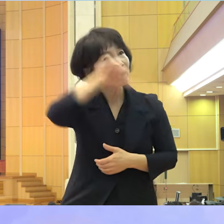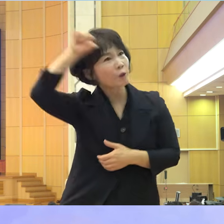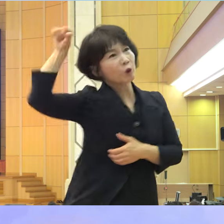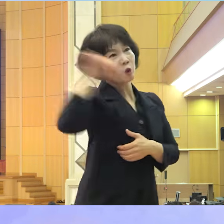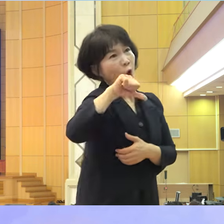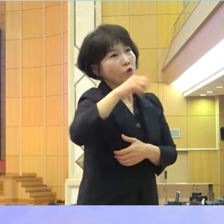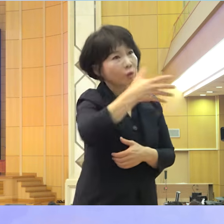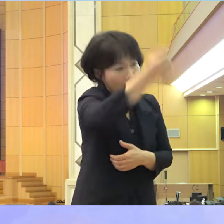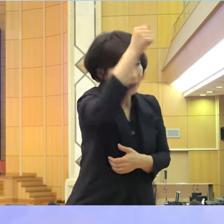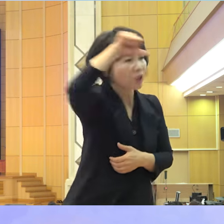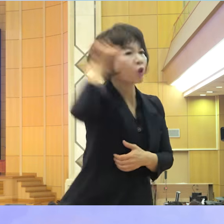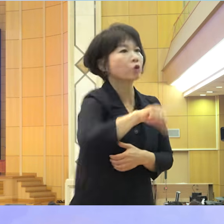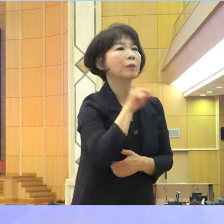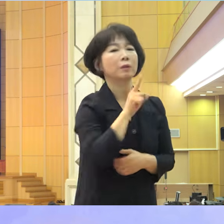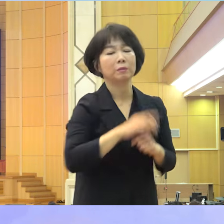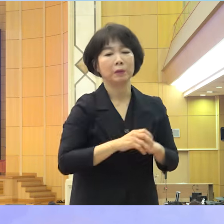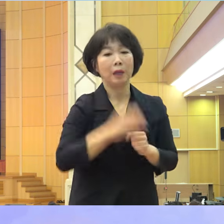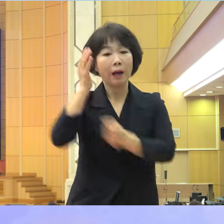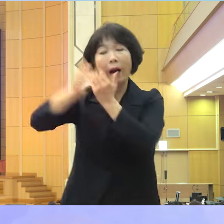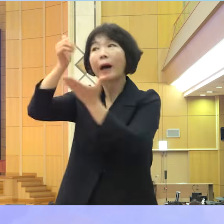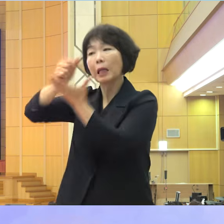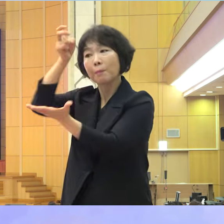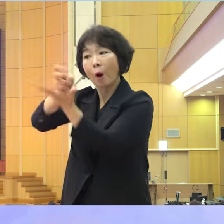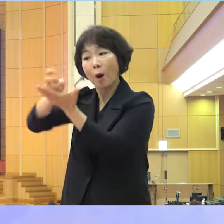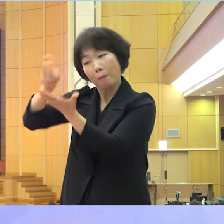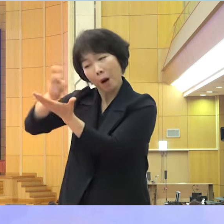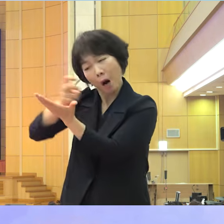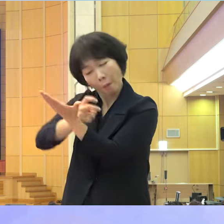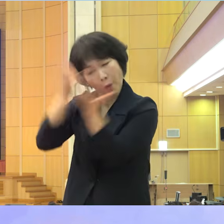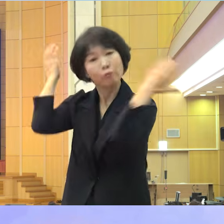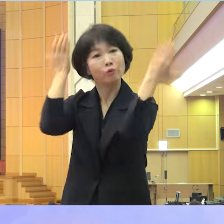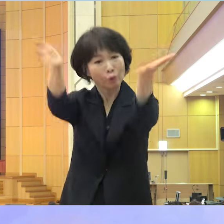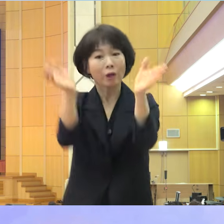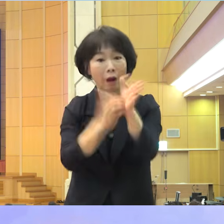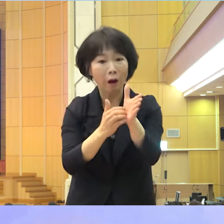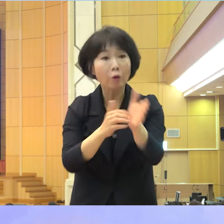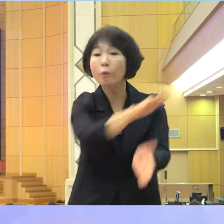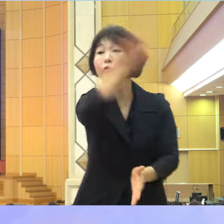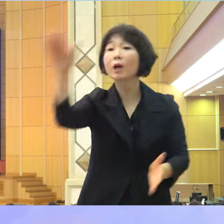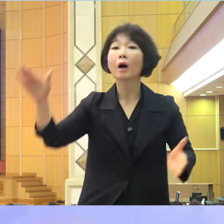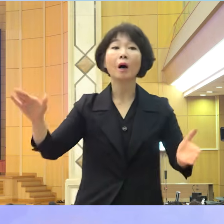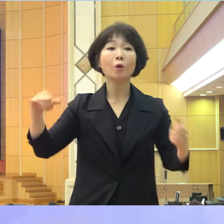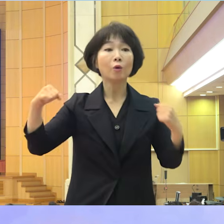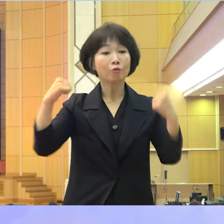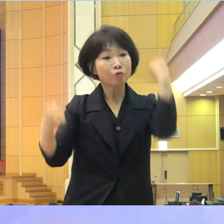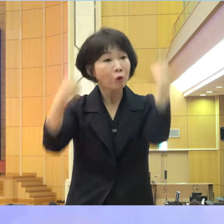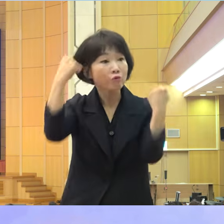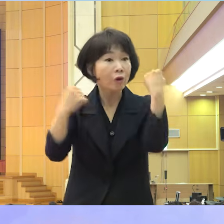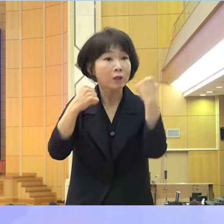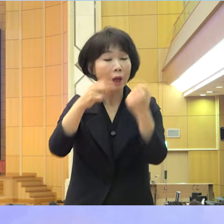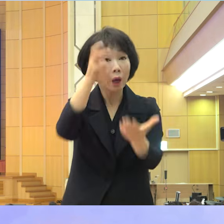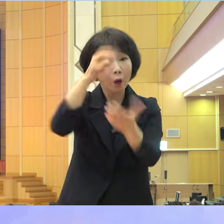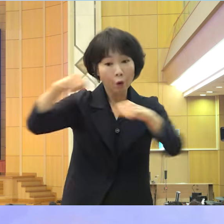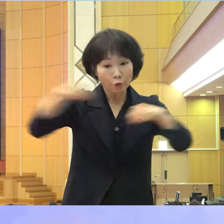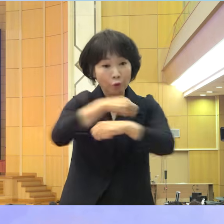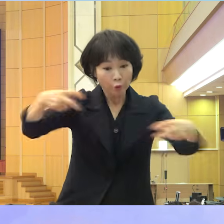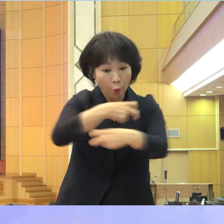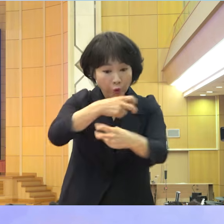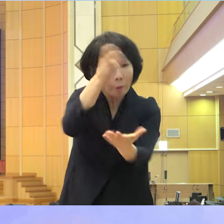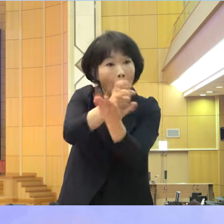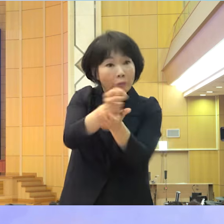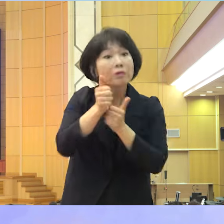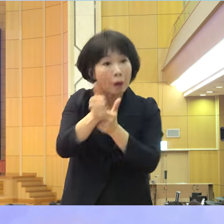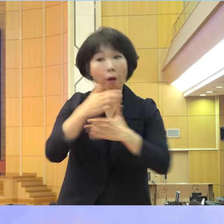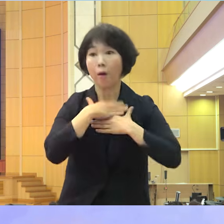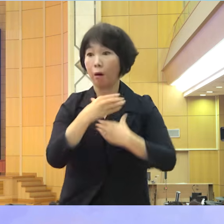저주받은 자로다. 하나님이 율법을 주어서 여러분 운전을 하더라도 교통법규에 따라서 운전해야 되잖아요. 그래야 안전한